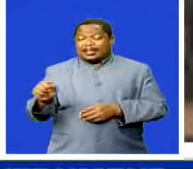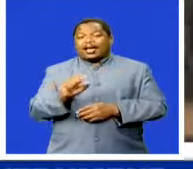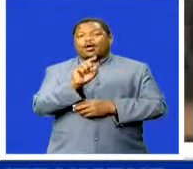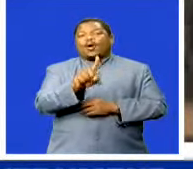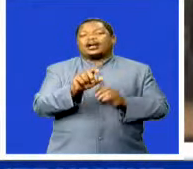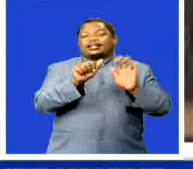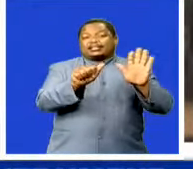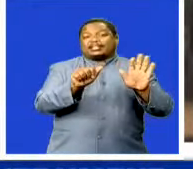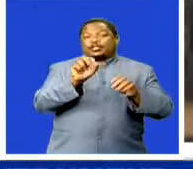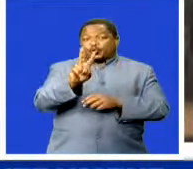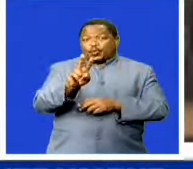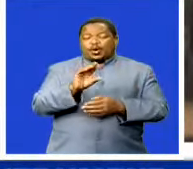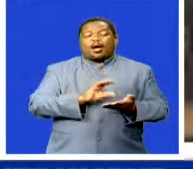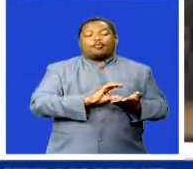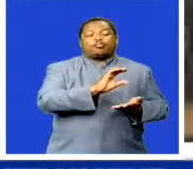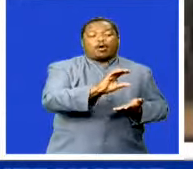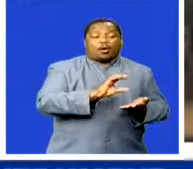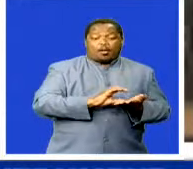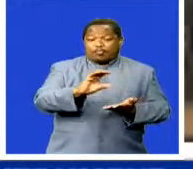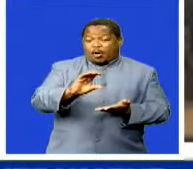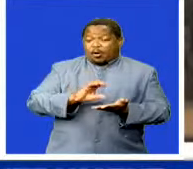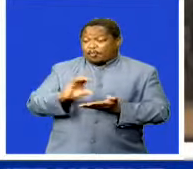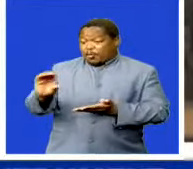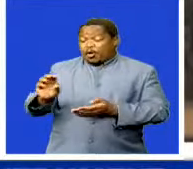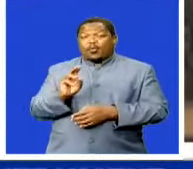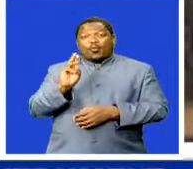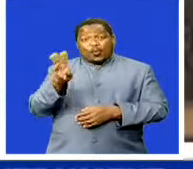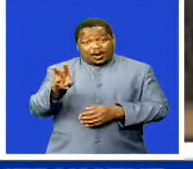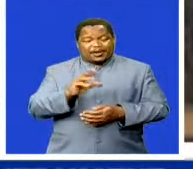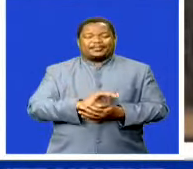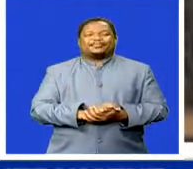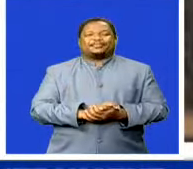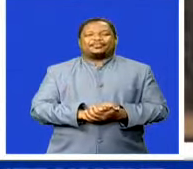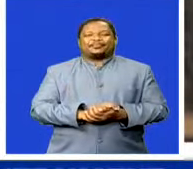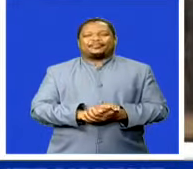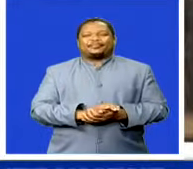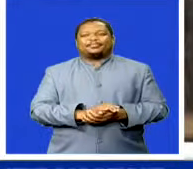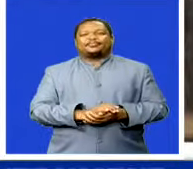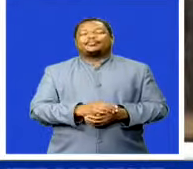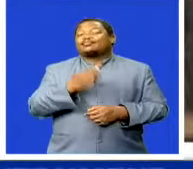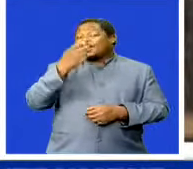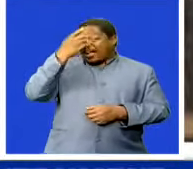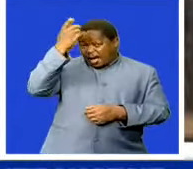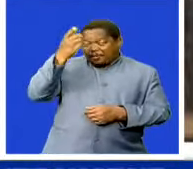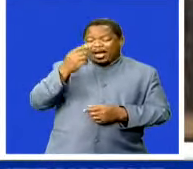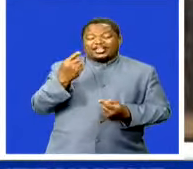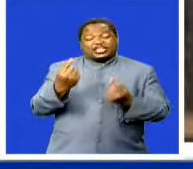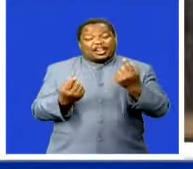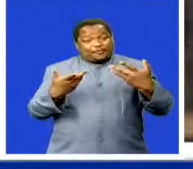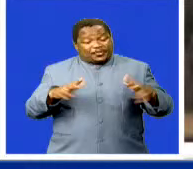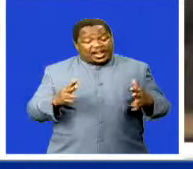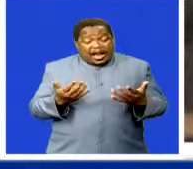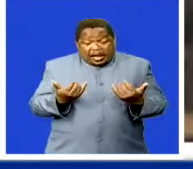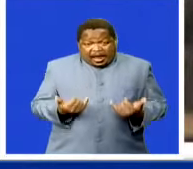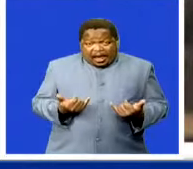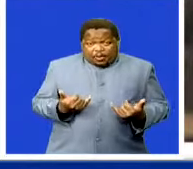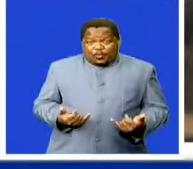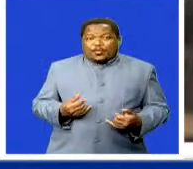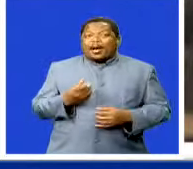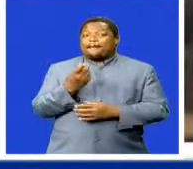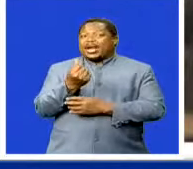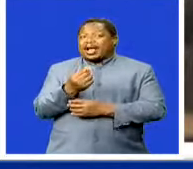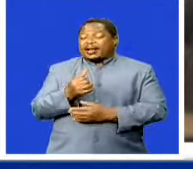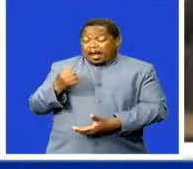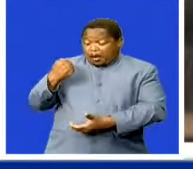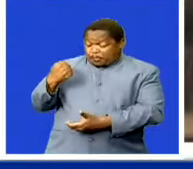162. Uhulumende ke wakhanza ukuthi kuloko kwanyalo ukhona 6.9 million langawaniketa abantu labang